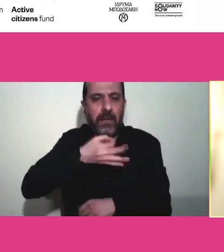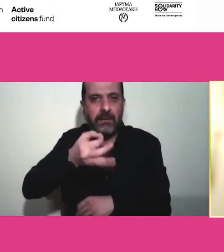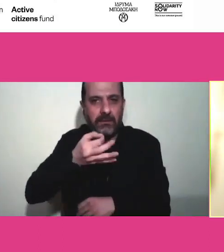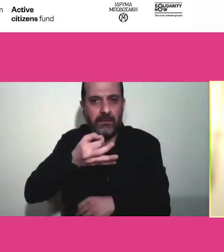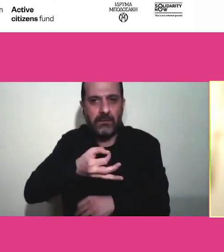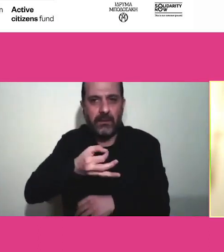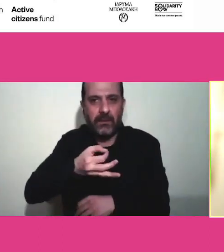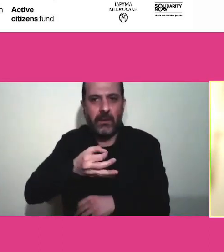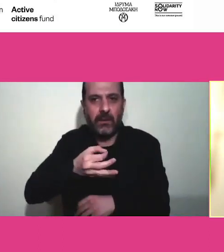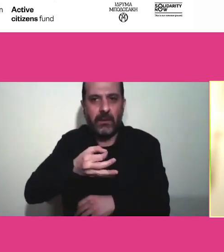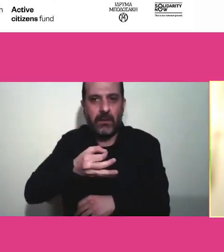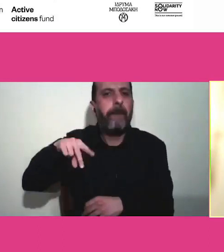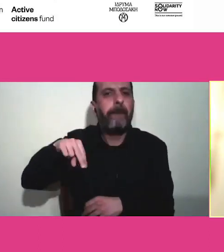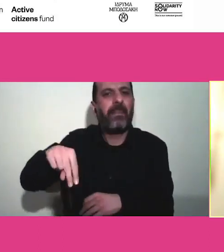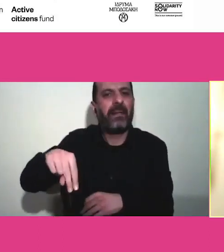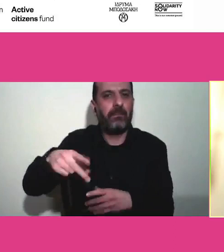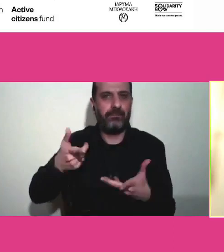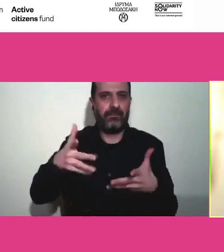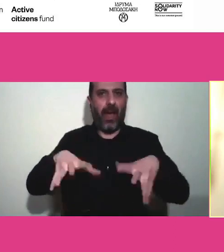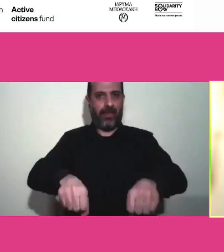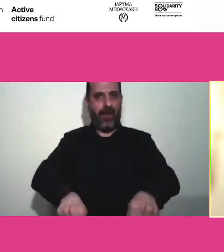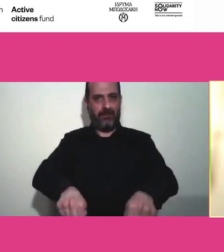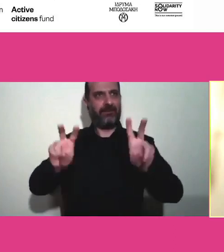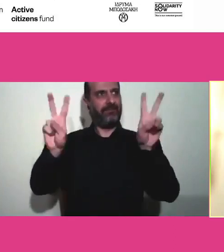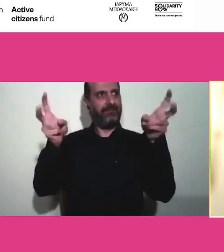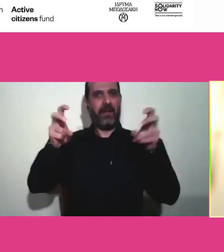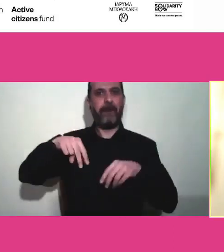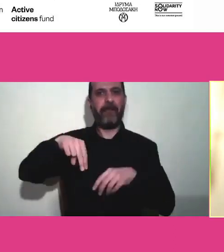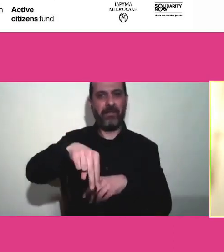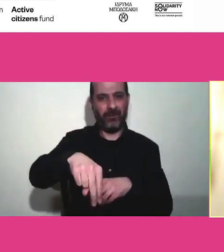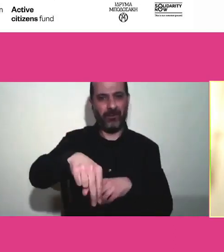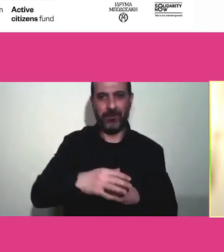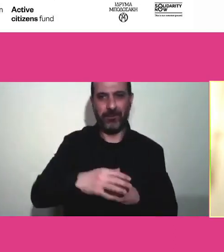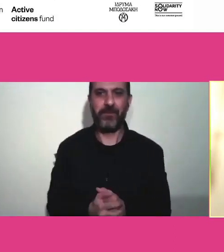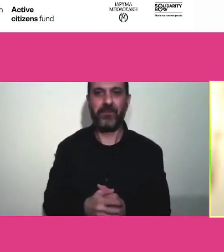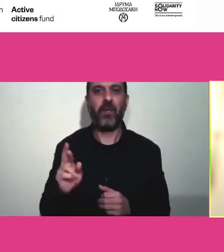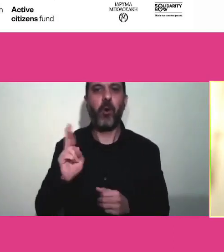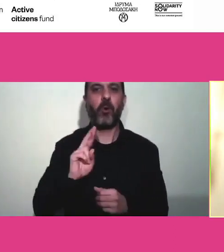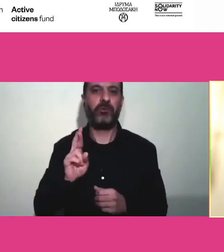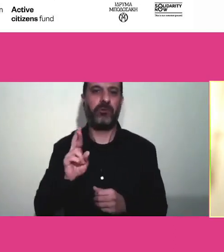Περπατώ είναι. Τους έχετε κάνει κατάληψη εδώ, βλέπω. Ροξάνη.